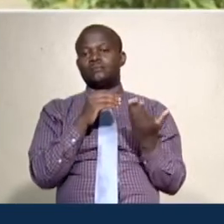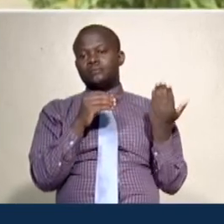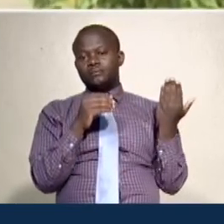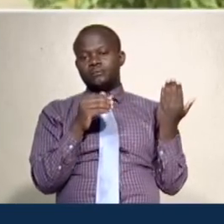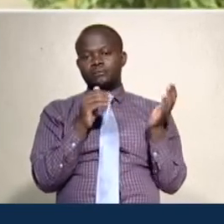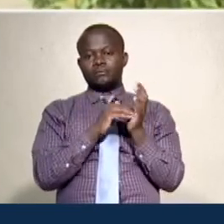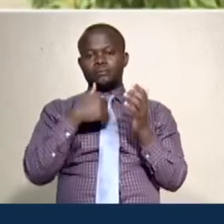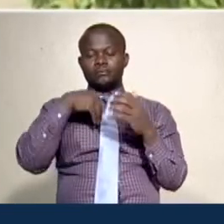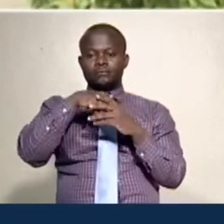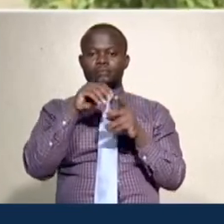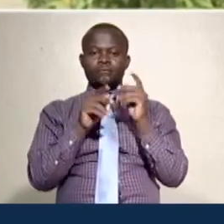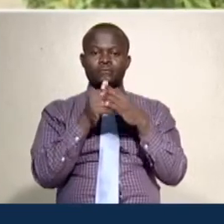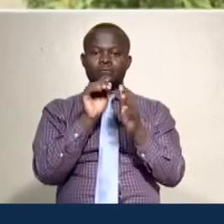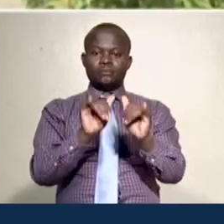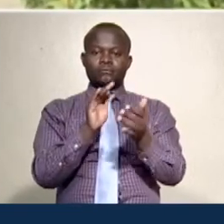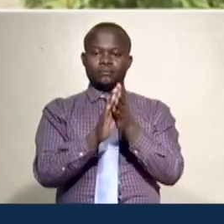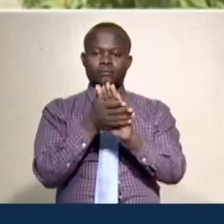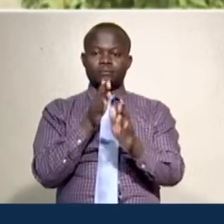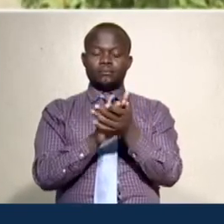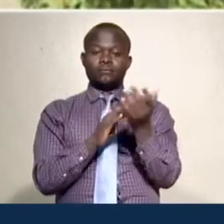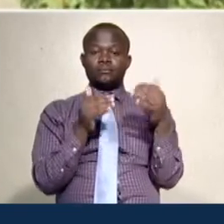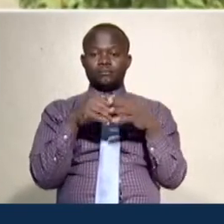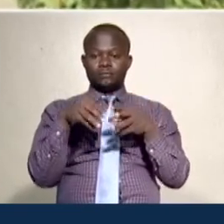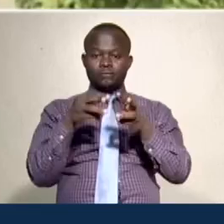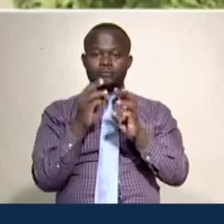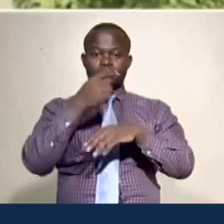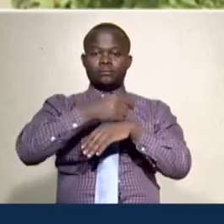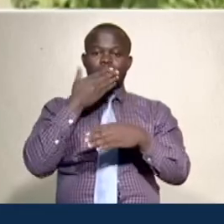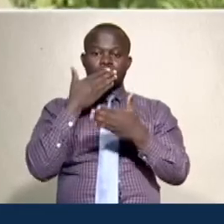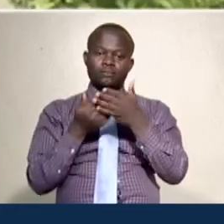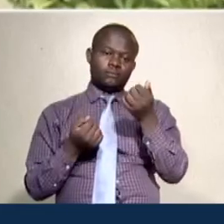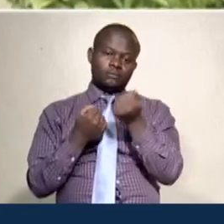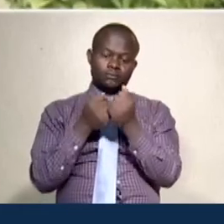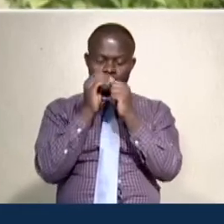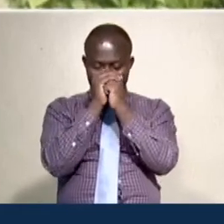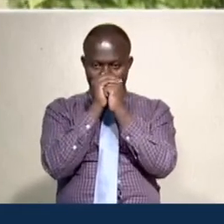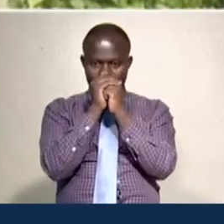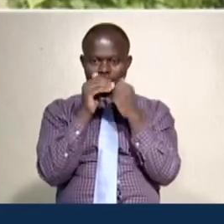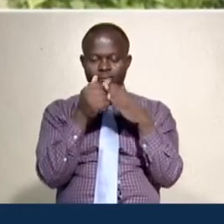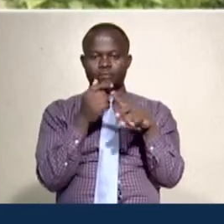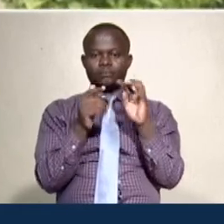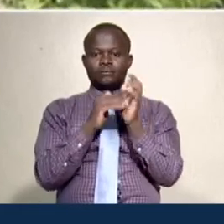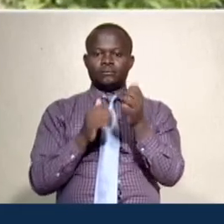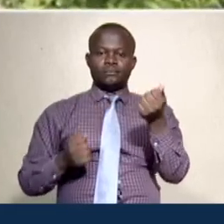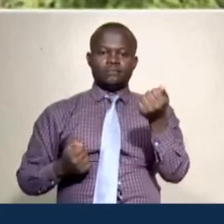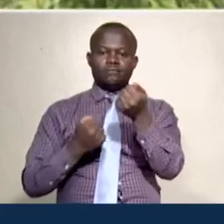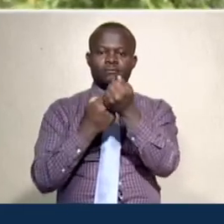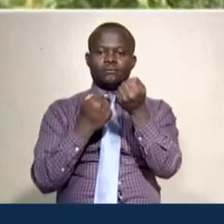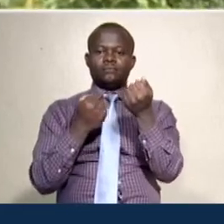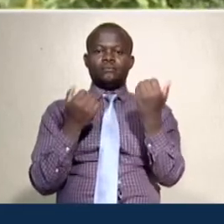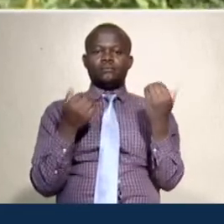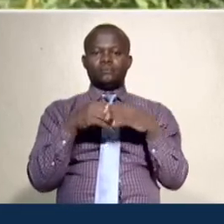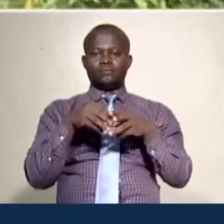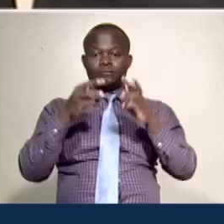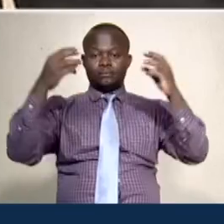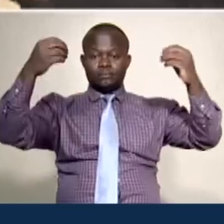hano abantu basizwe iheriheru ubwo rero ni uburyo ni umunsi mwiza wo kubashyigikira kubasengera ariko tukabafata mu mugongo no mu